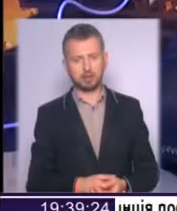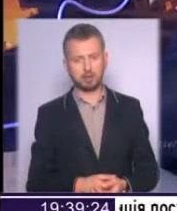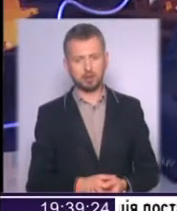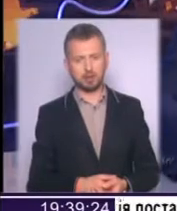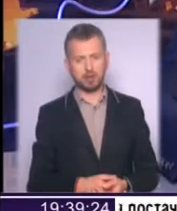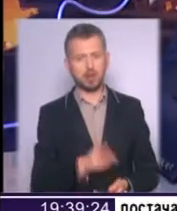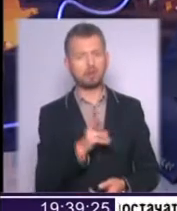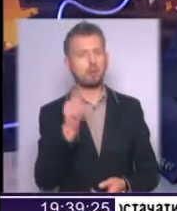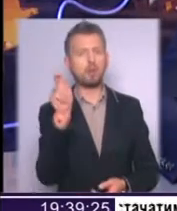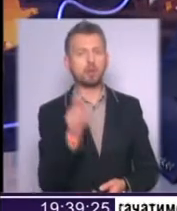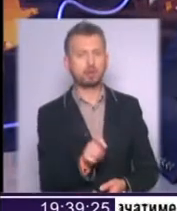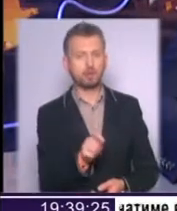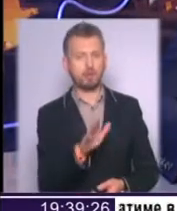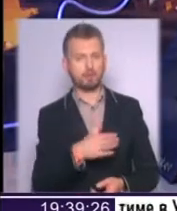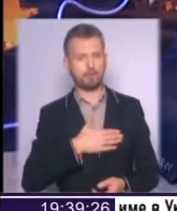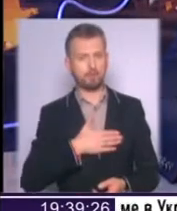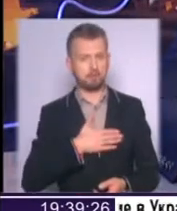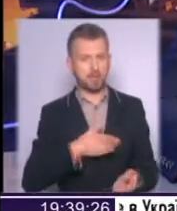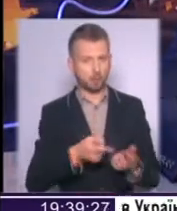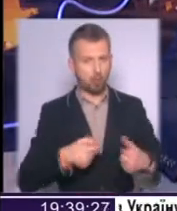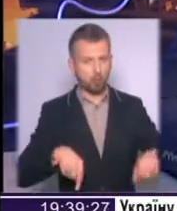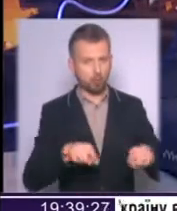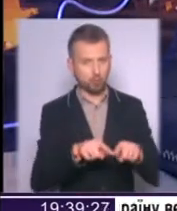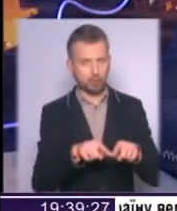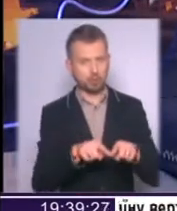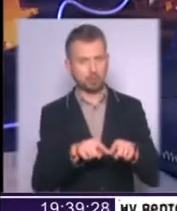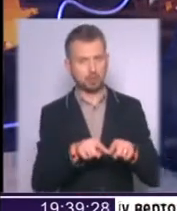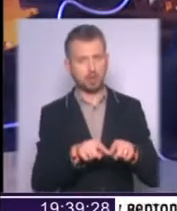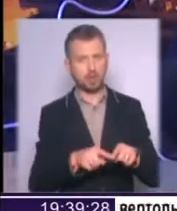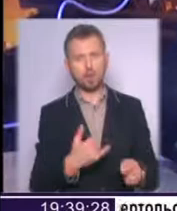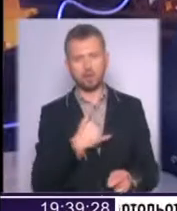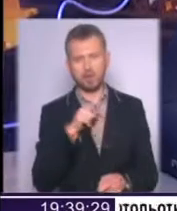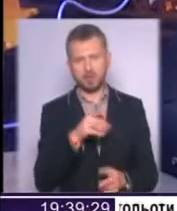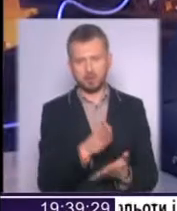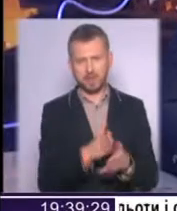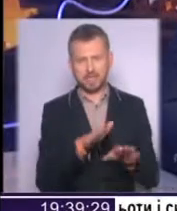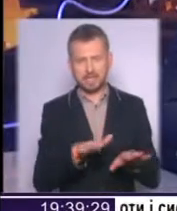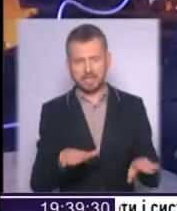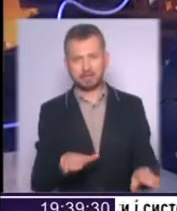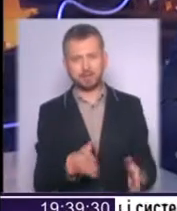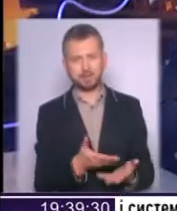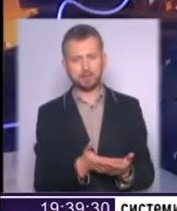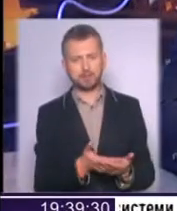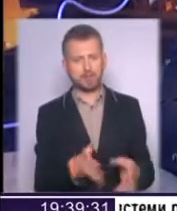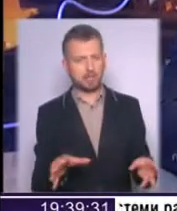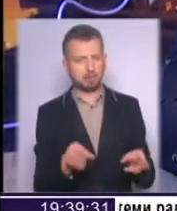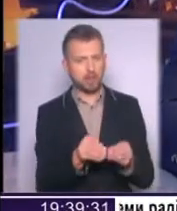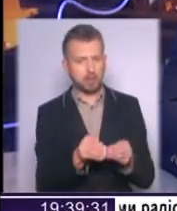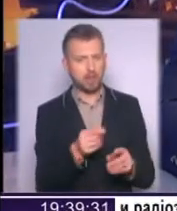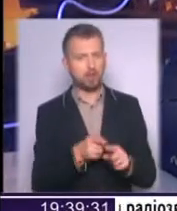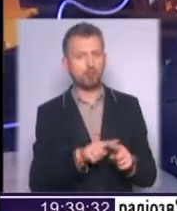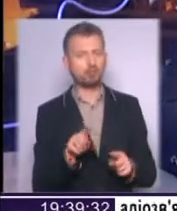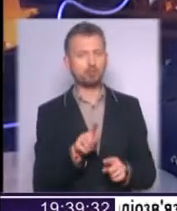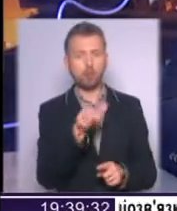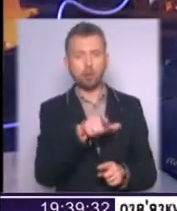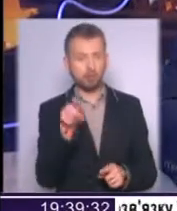Які приїжджали там в мій округ, у нас там вже є діти, умовно кажучи, спільні. Так. Тому що люди приїхали